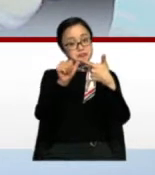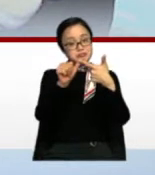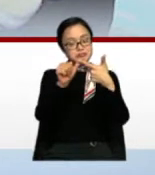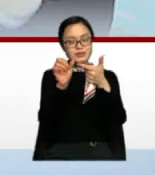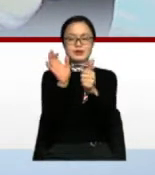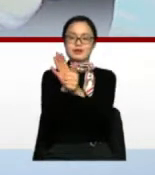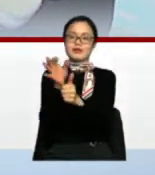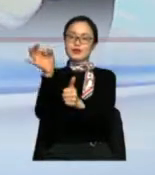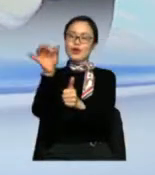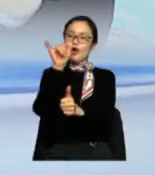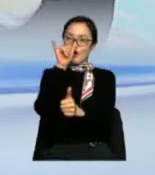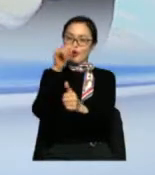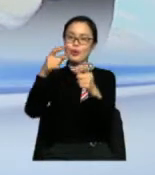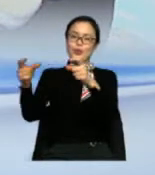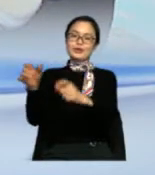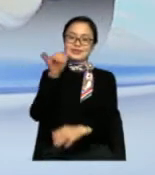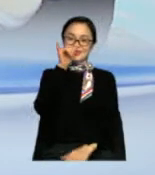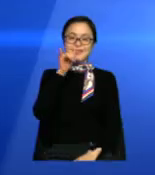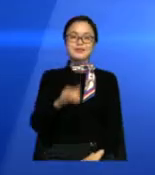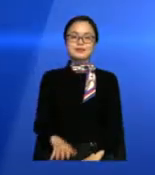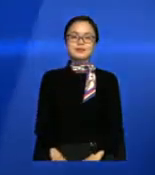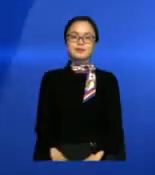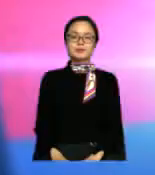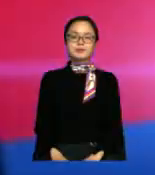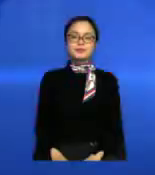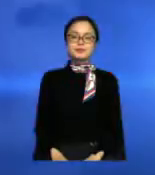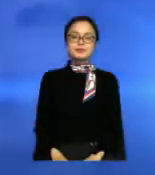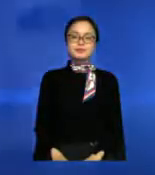늘었습니다 송지현 기자가 전합니다